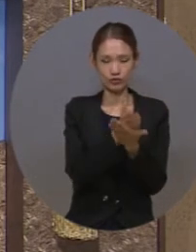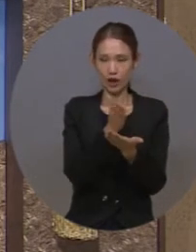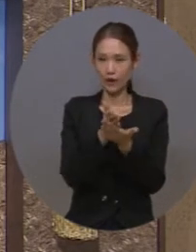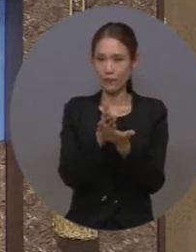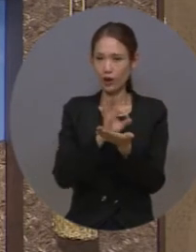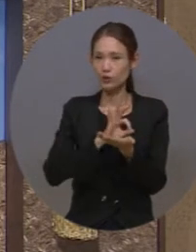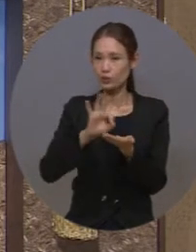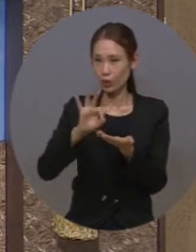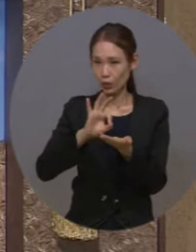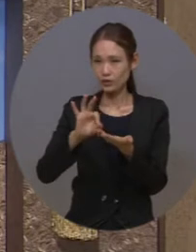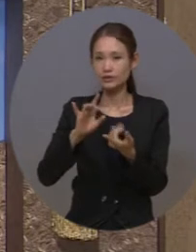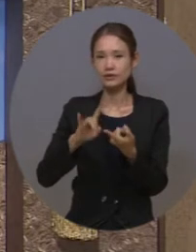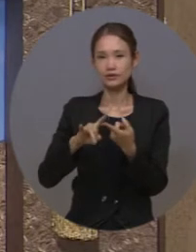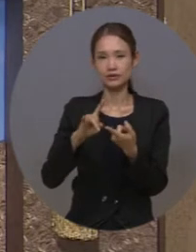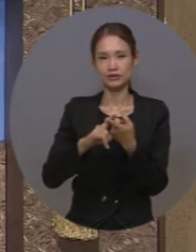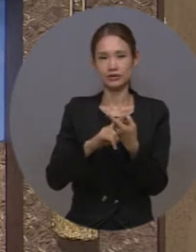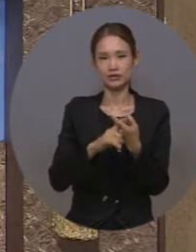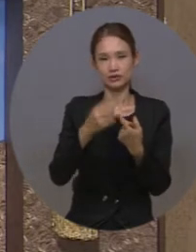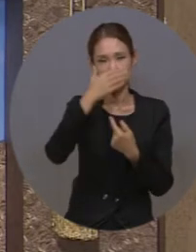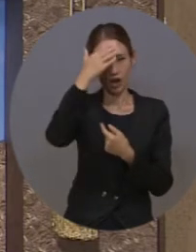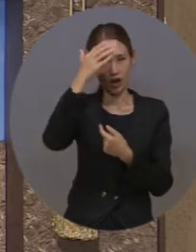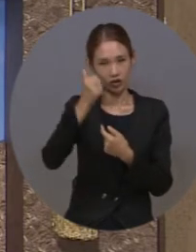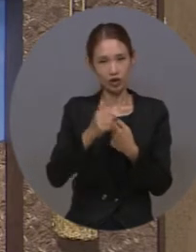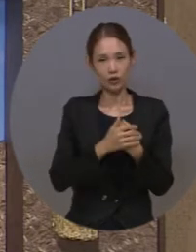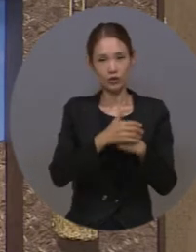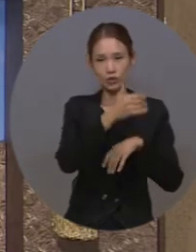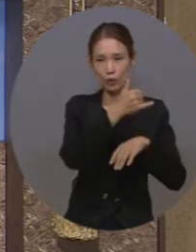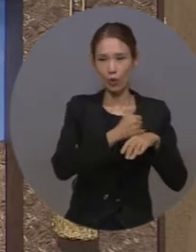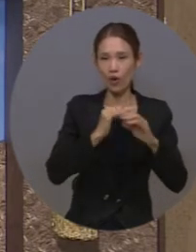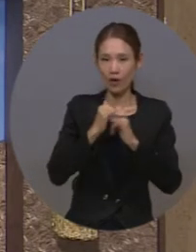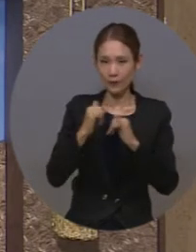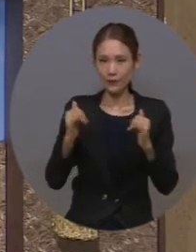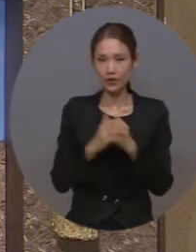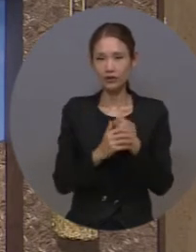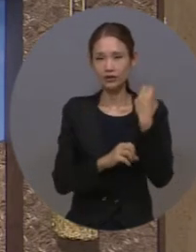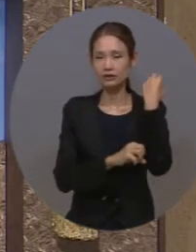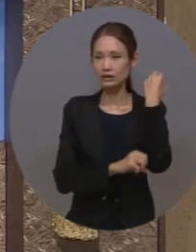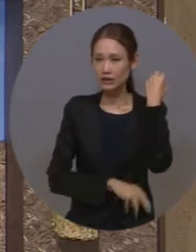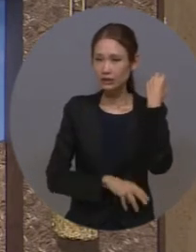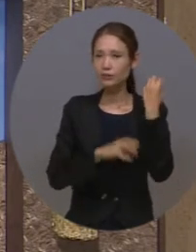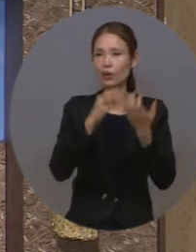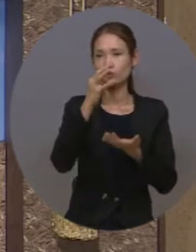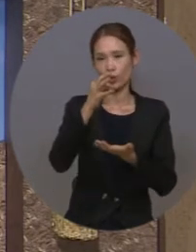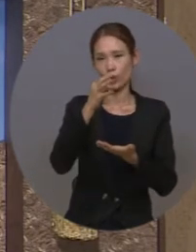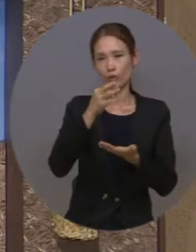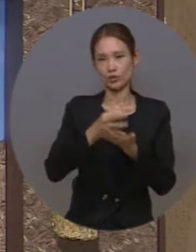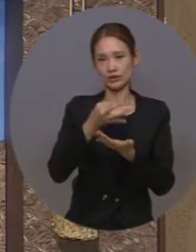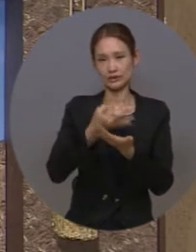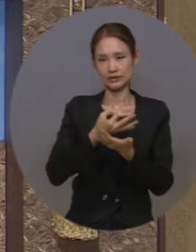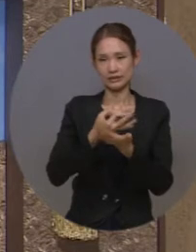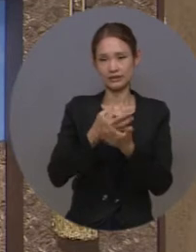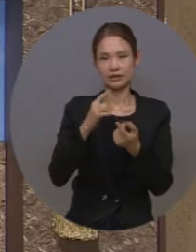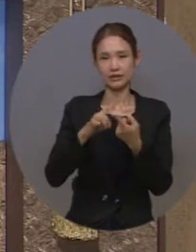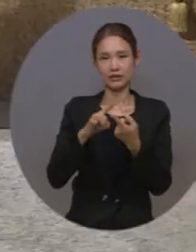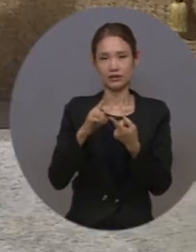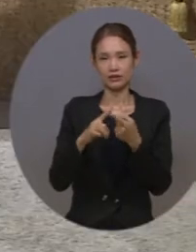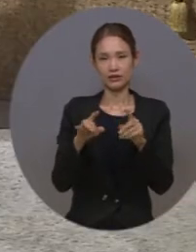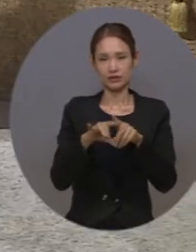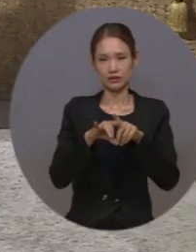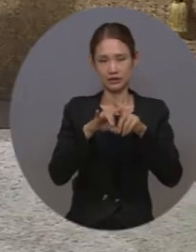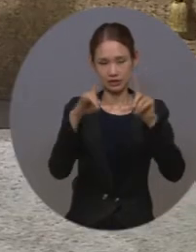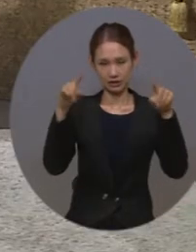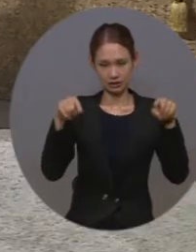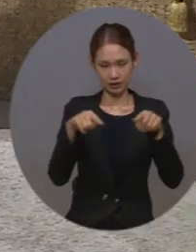청년 네. 기본소득, 농어민 기본소득 이제 그런 게 있는데 하나의 기본소득의 어떤 큰 틀에서 그런